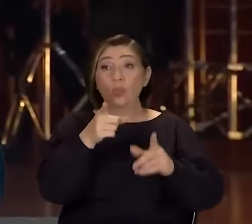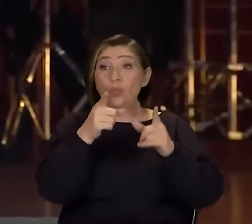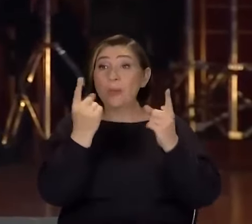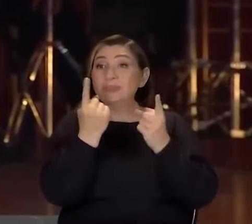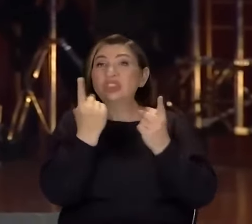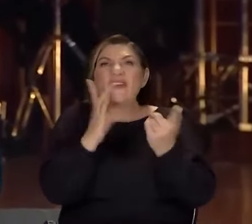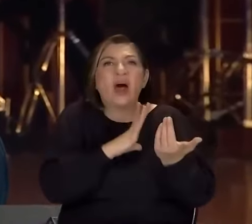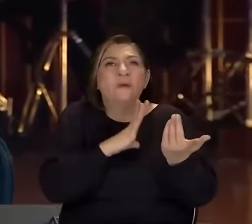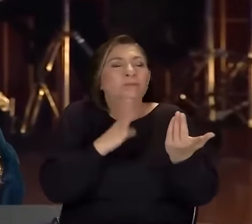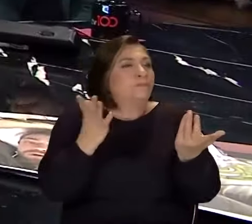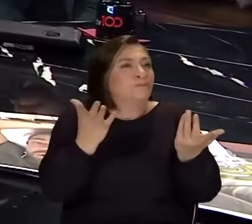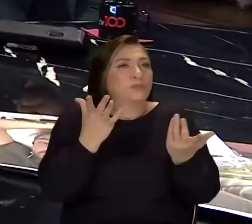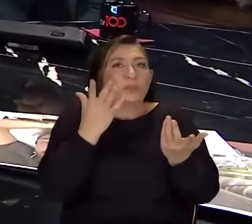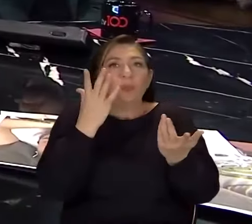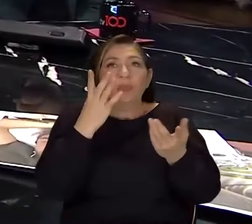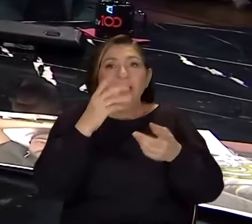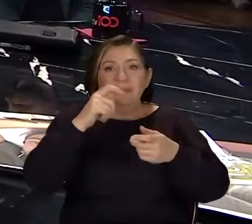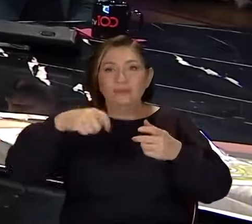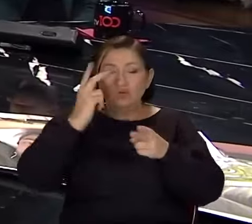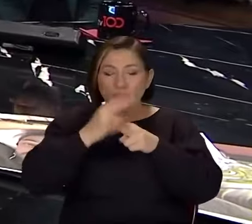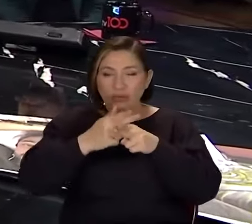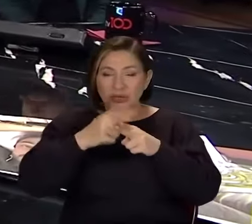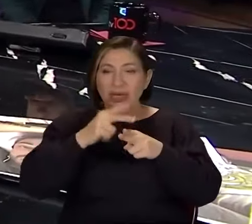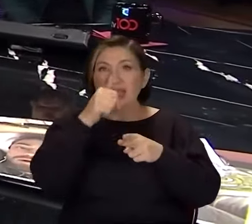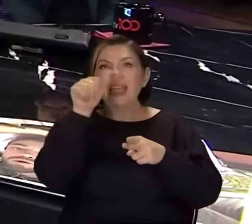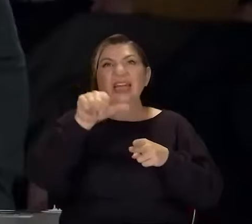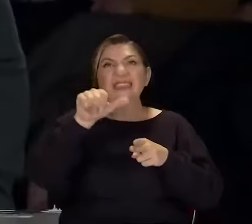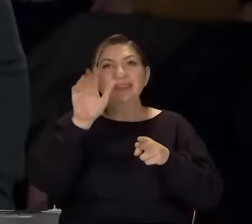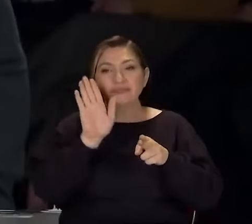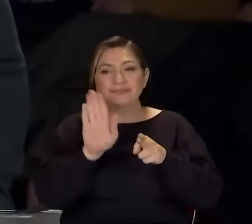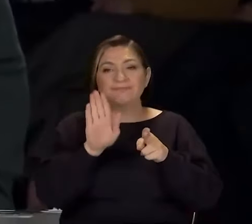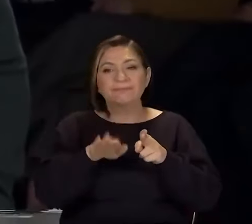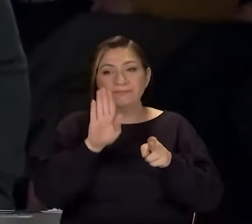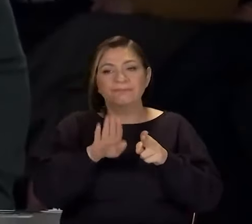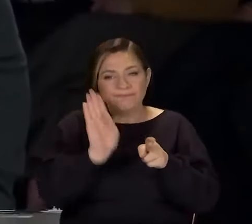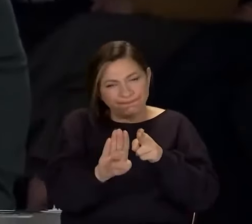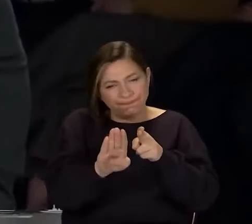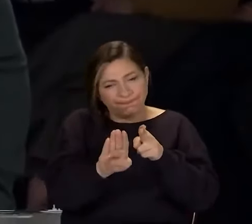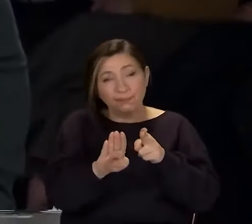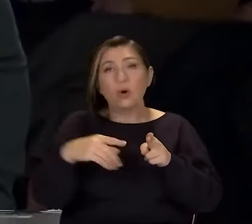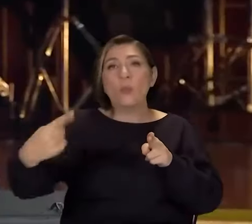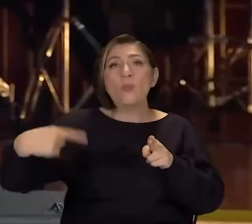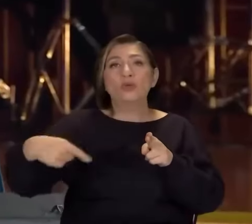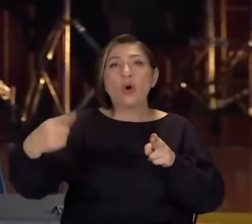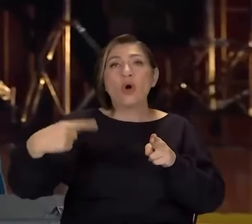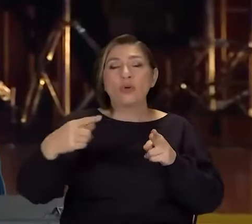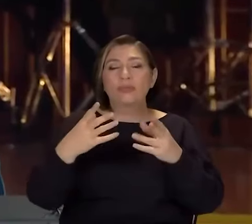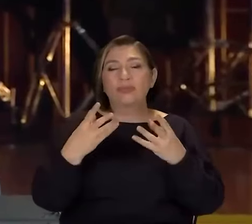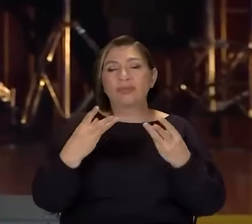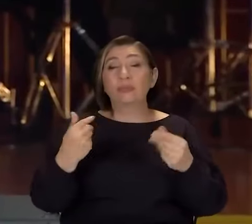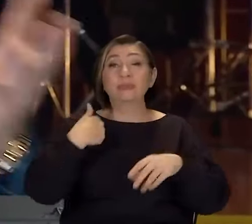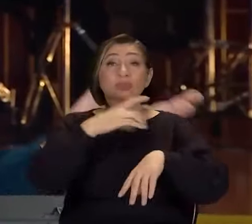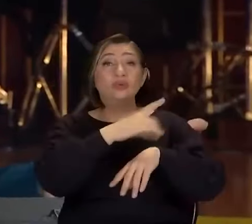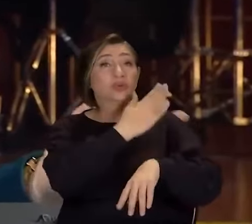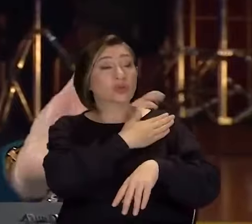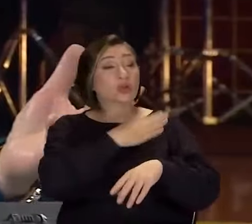böyle bir şey oluyor. Yani bir makinayı hızlı çalışıyoruz. Tabii. Yani gaza çok basıyormuşum gibi. Motor yıpranıyor. Bizim doktor da